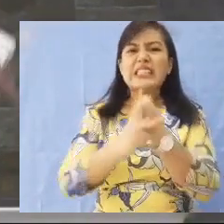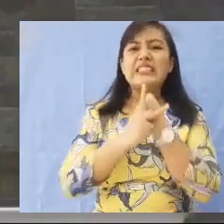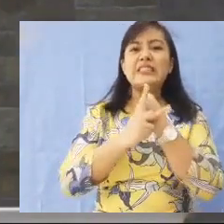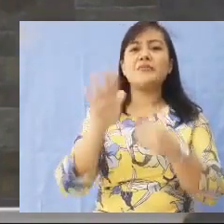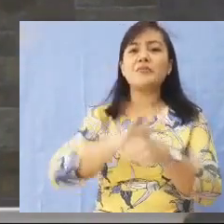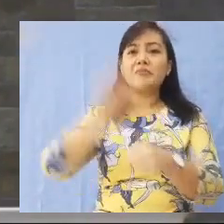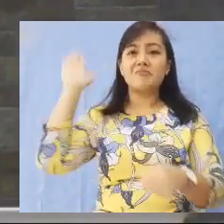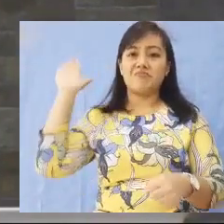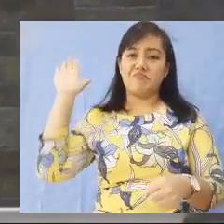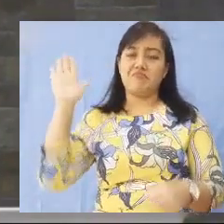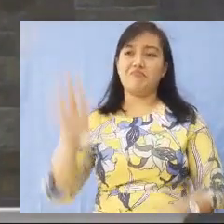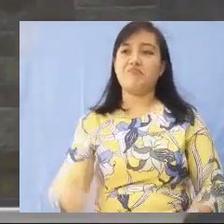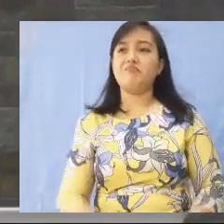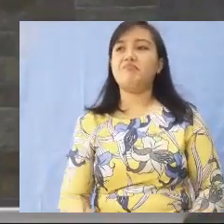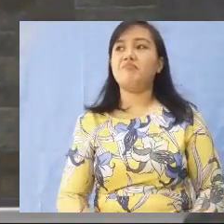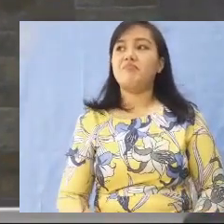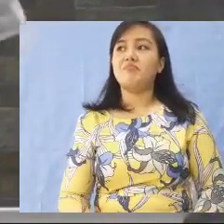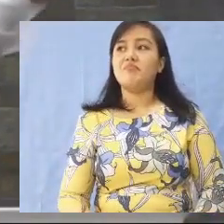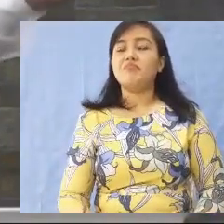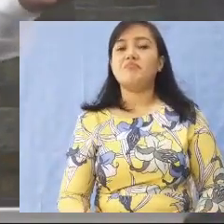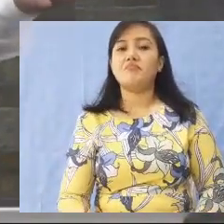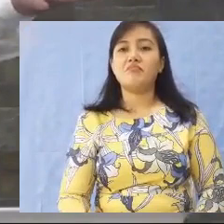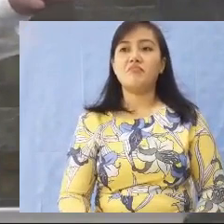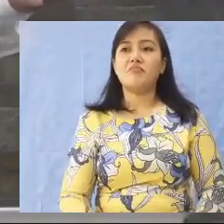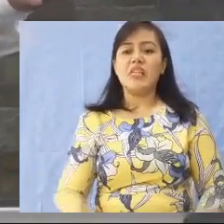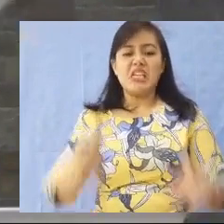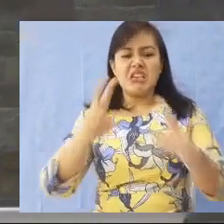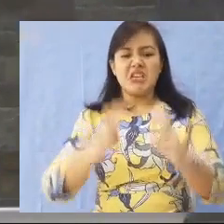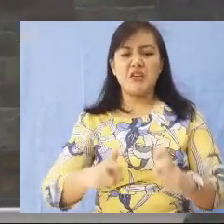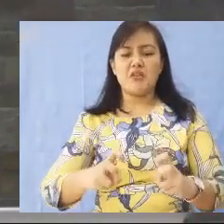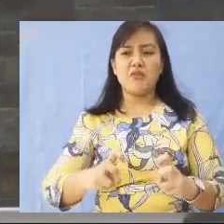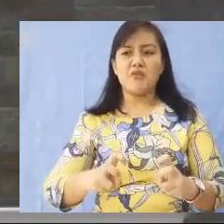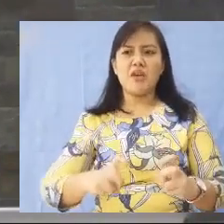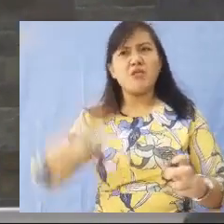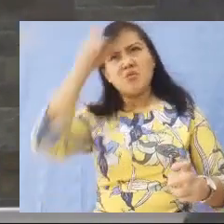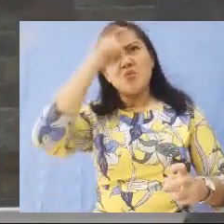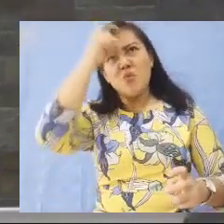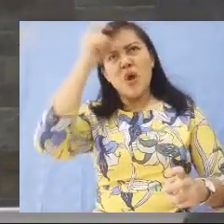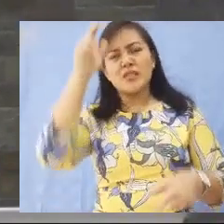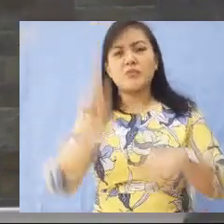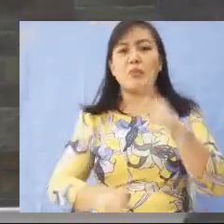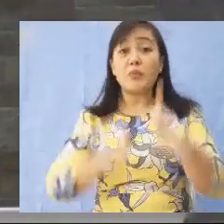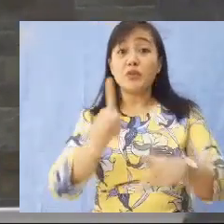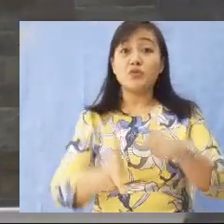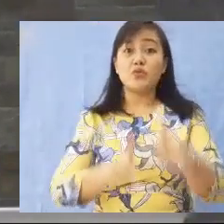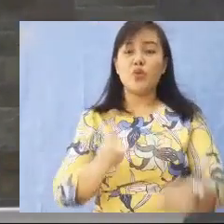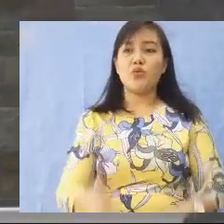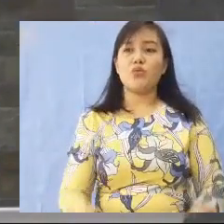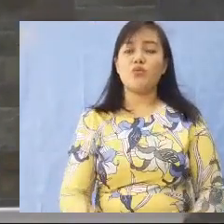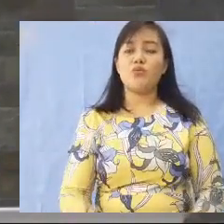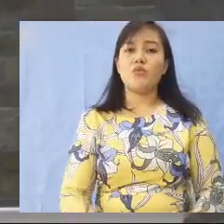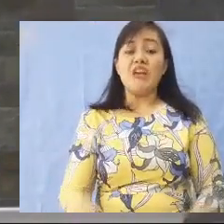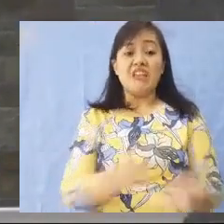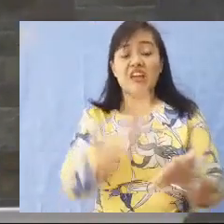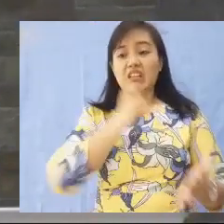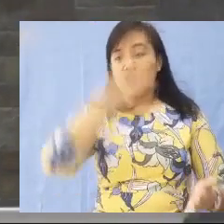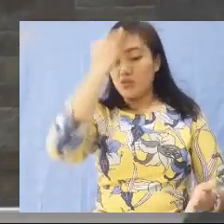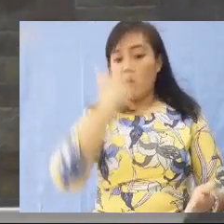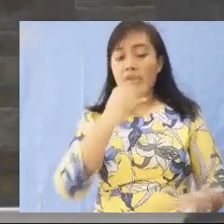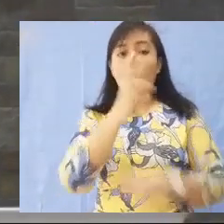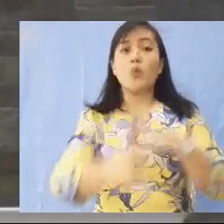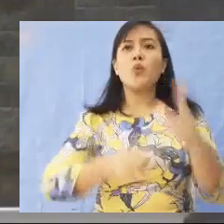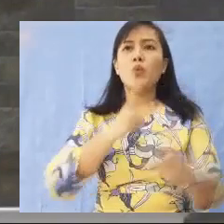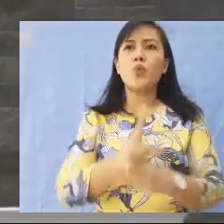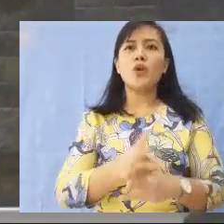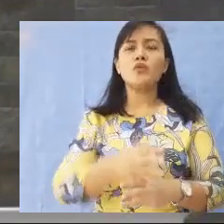Tinawagan na nila lahat ng mga matatalino sa mundo, walang nangyari. Na-realize nila ang kailangan, pastors.